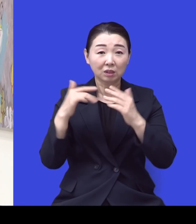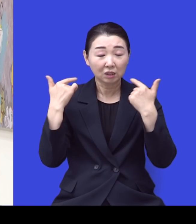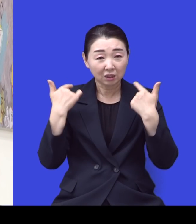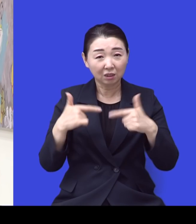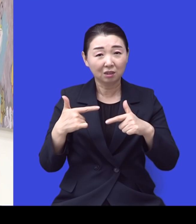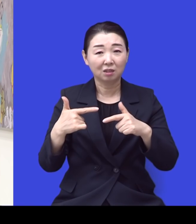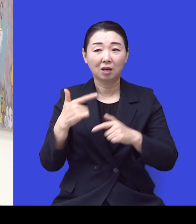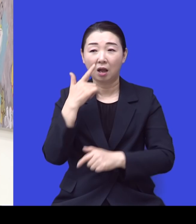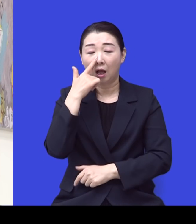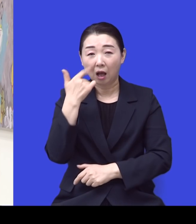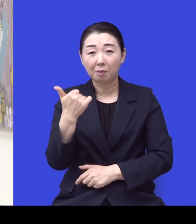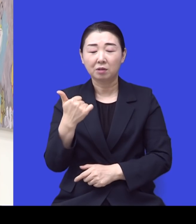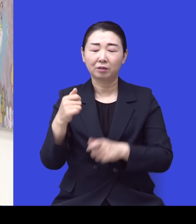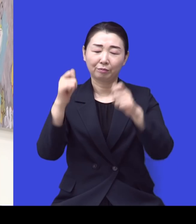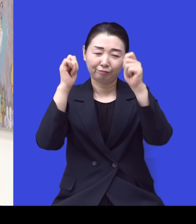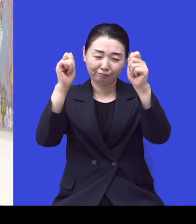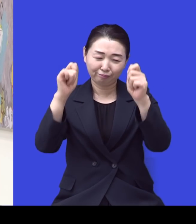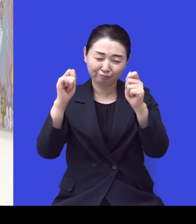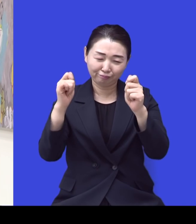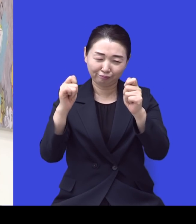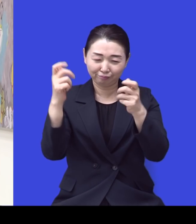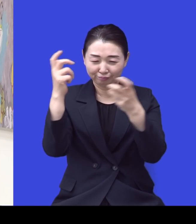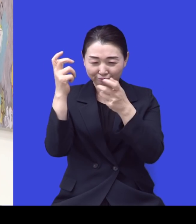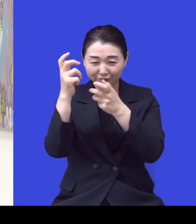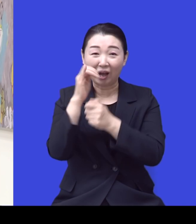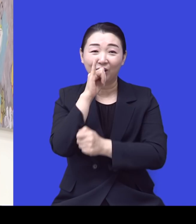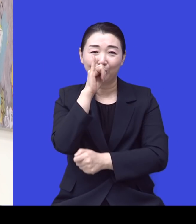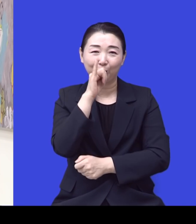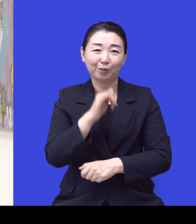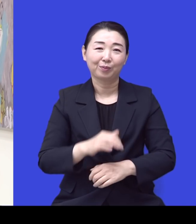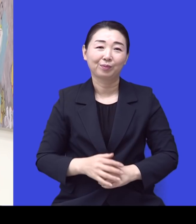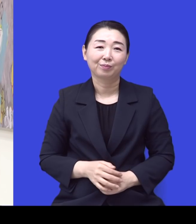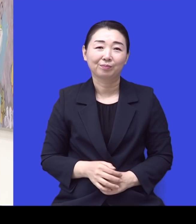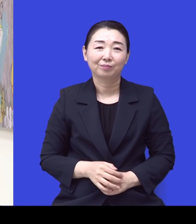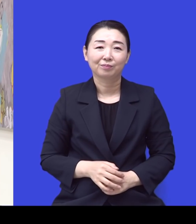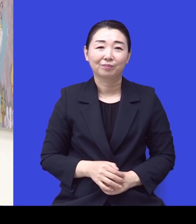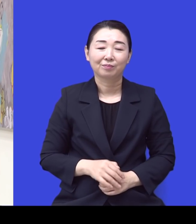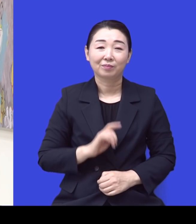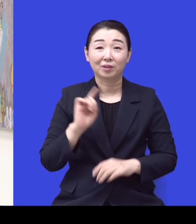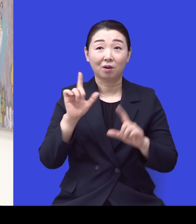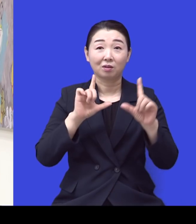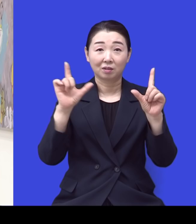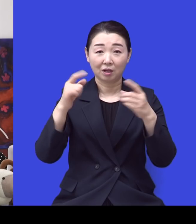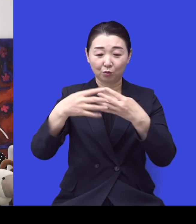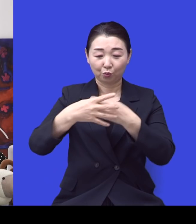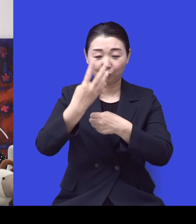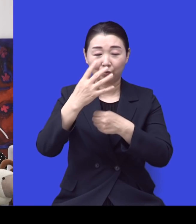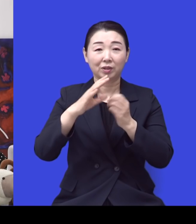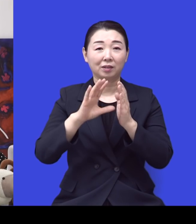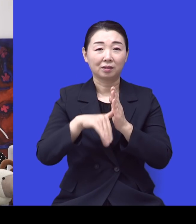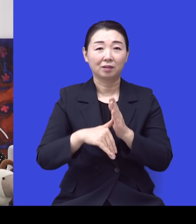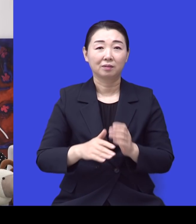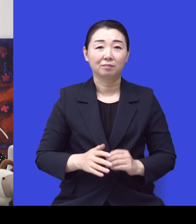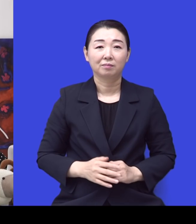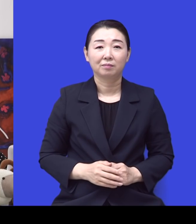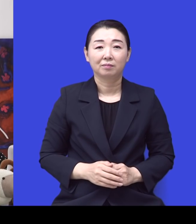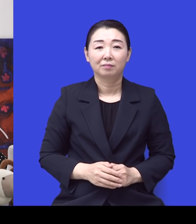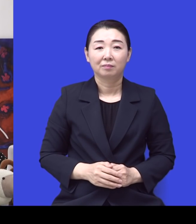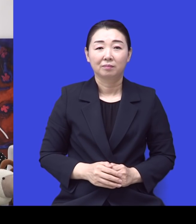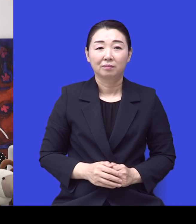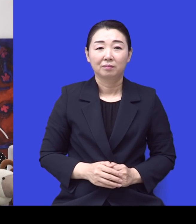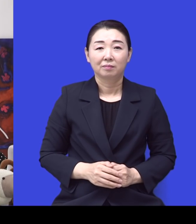그렇게 아버지가 그냥 무속에 어머니가 빠져 사셨으니까요. 네. 근데 어느 날 초등학교 4학년 때 네.